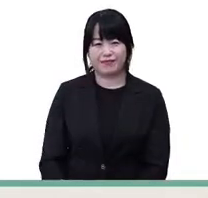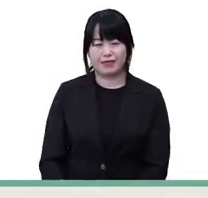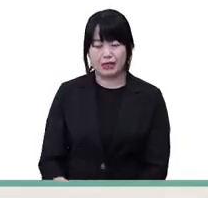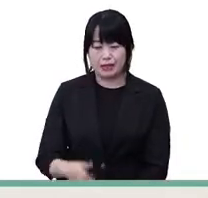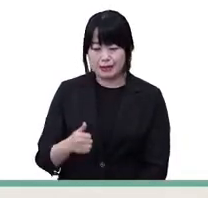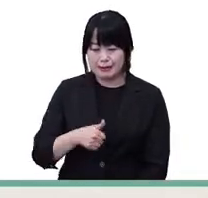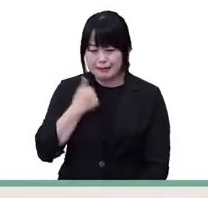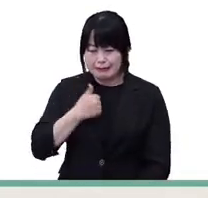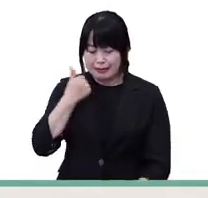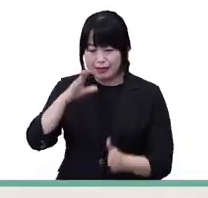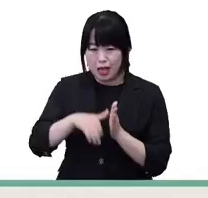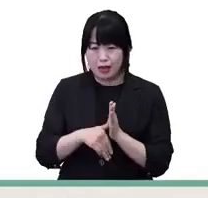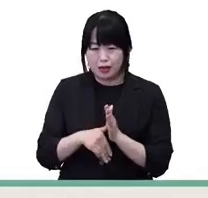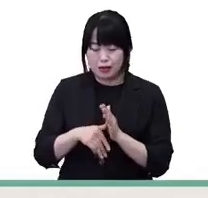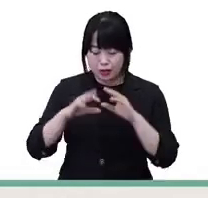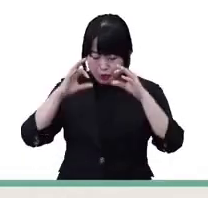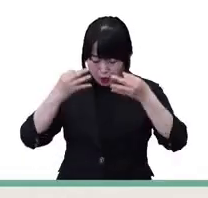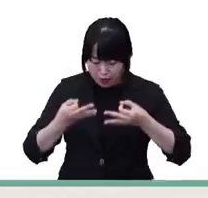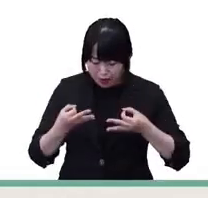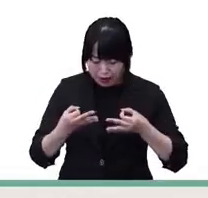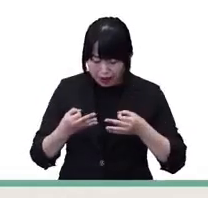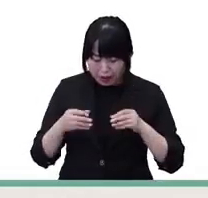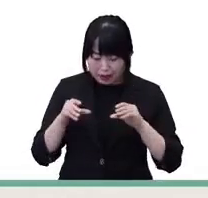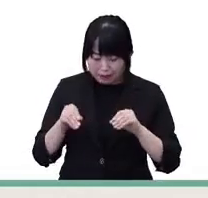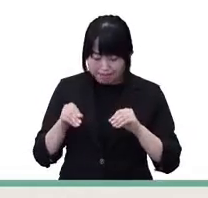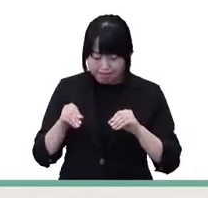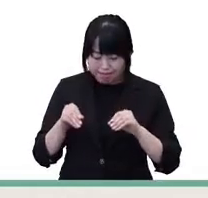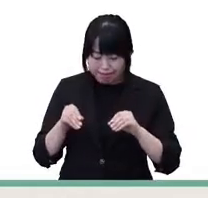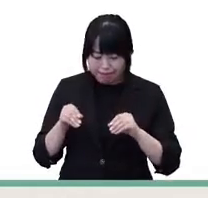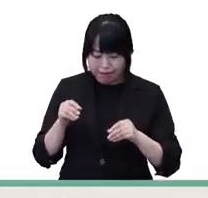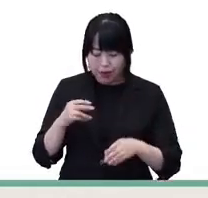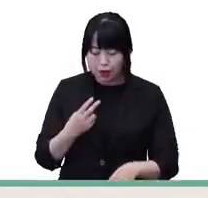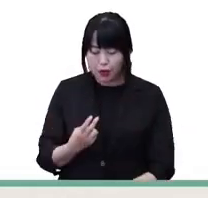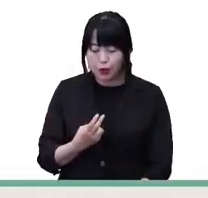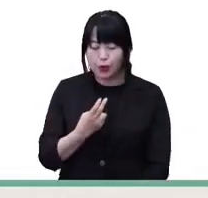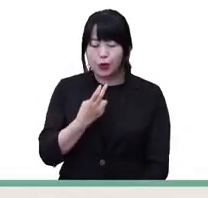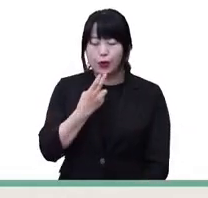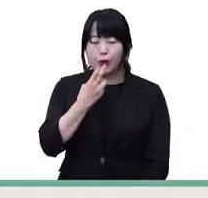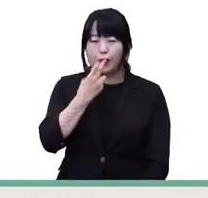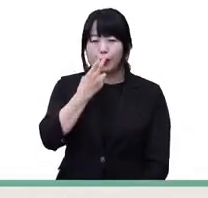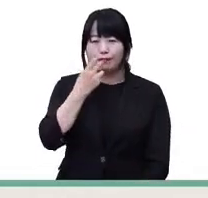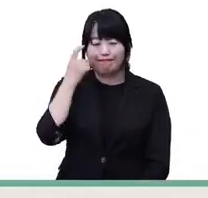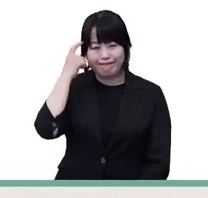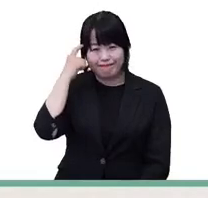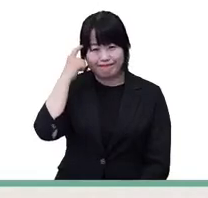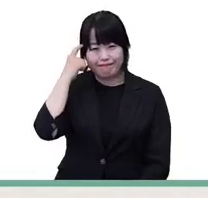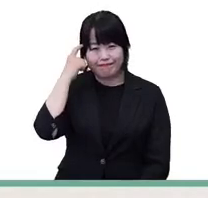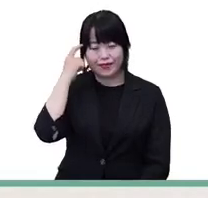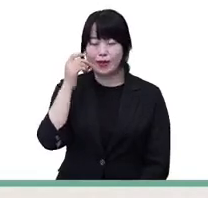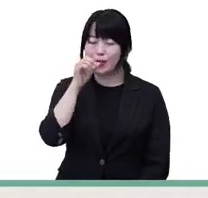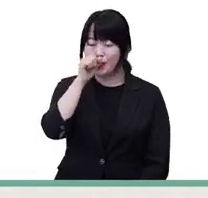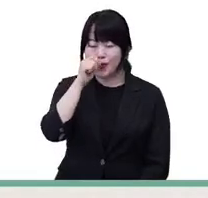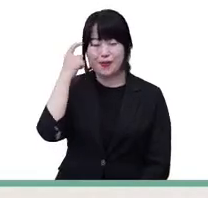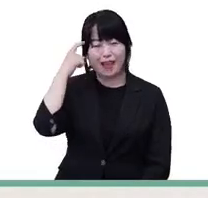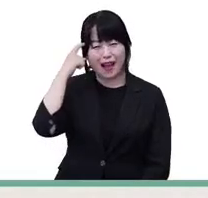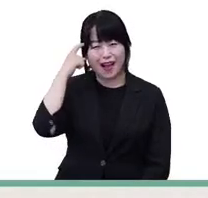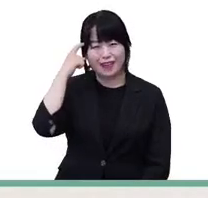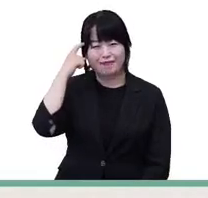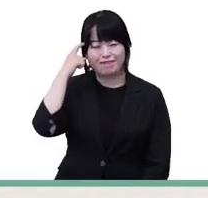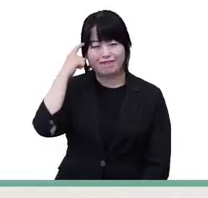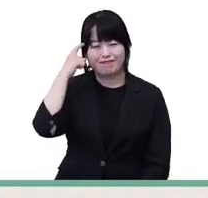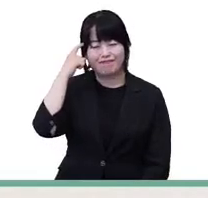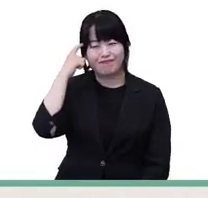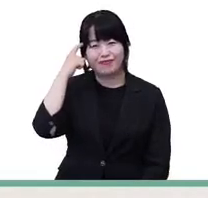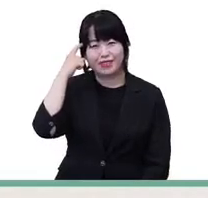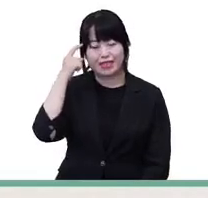뭐 심호흡하고 숫자 세어보고, 뭐 그 아이랑 즐거웠던 기억 떠올려보고 이러면서 이제 분노를